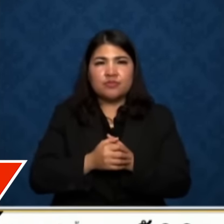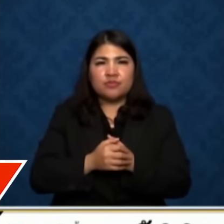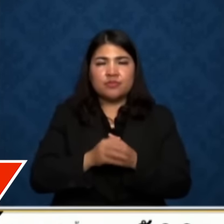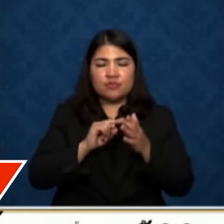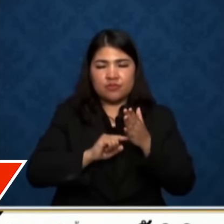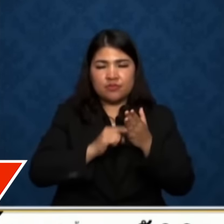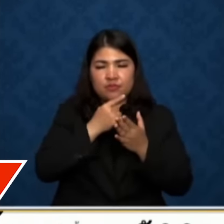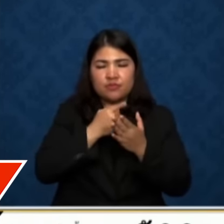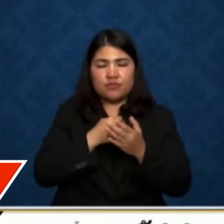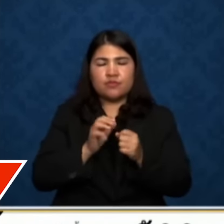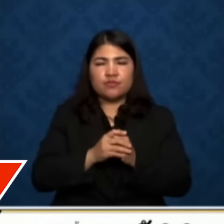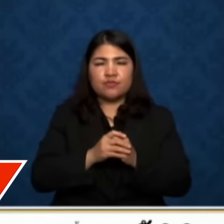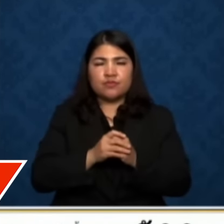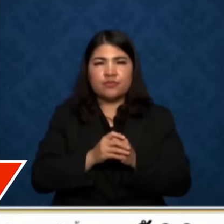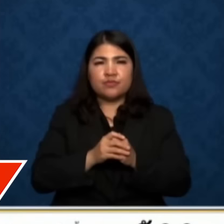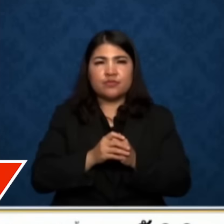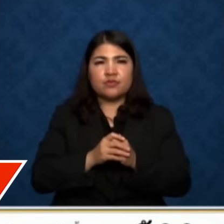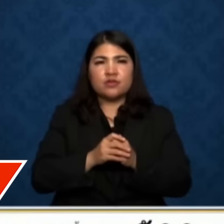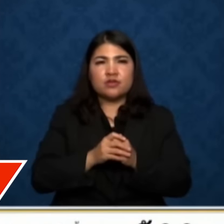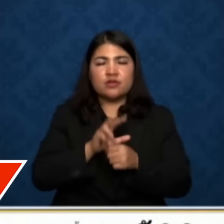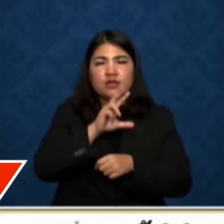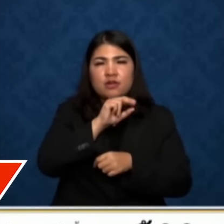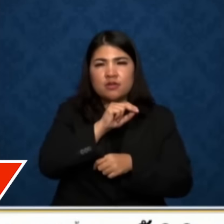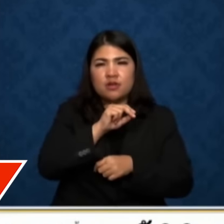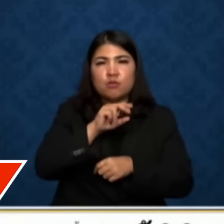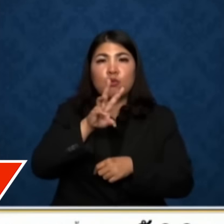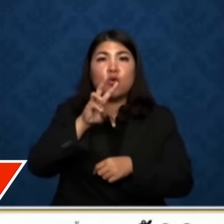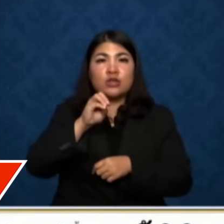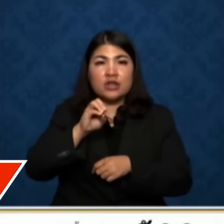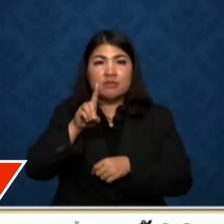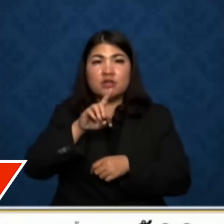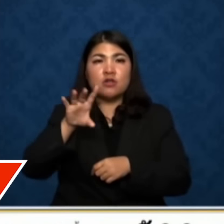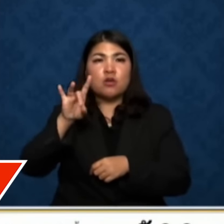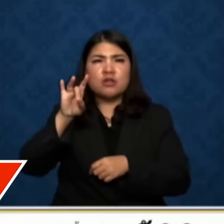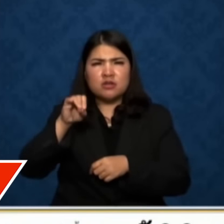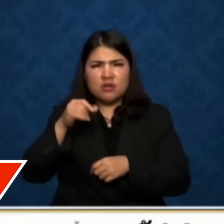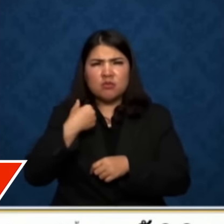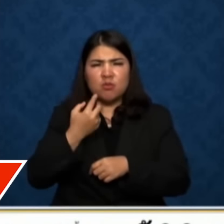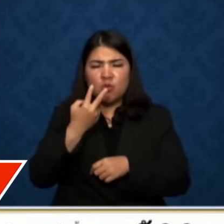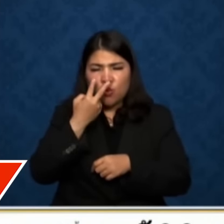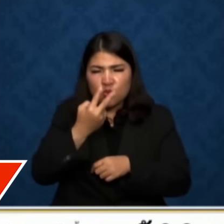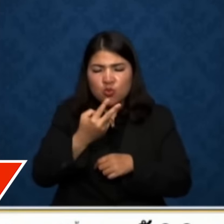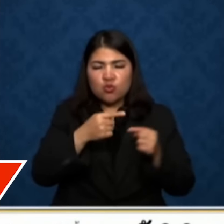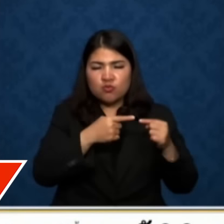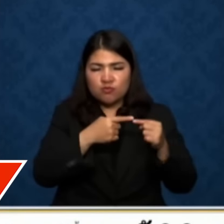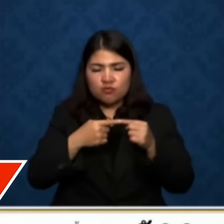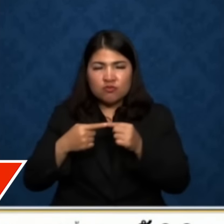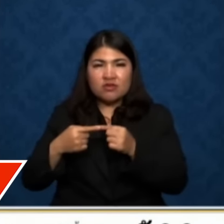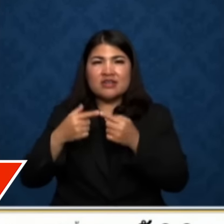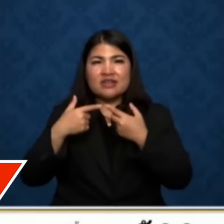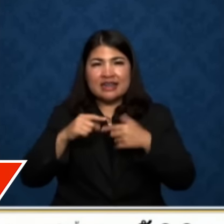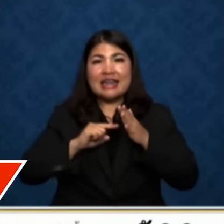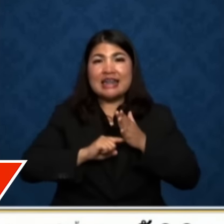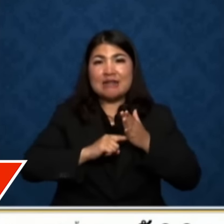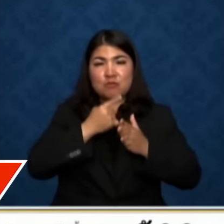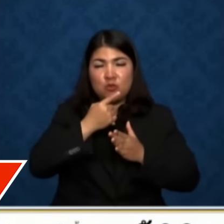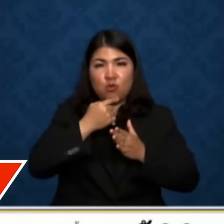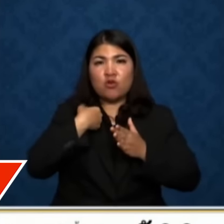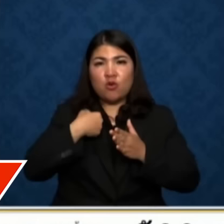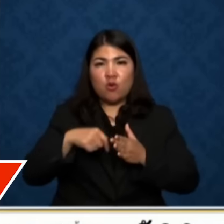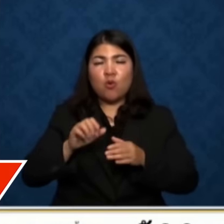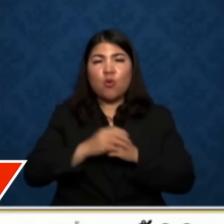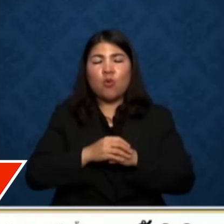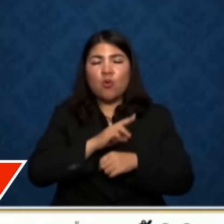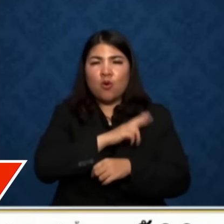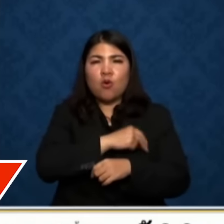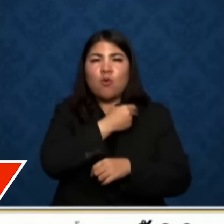แล้วก็ตอนหลังได้ไหมครับ30 60 110วันน่ะมันโซ่ทุกข้อเลยโซ่ทุกข้อจะถูกเริ่มต้นโดยความเห็นของคุณห